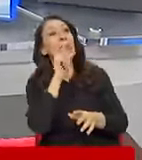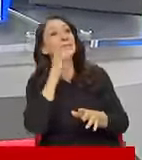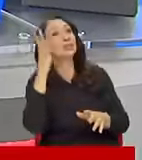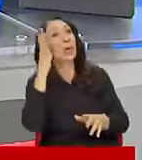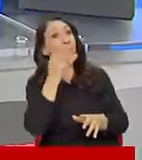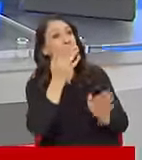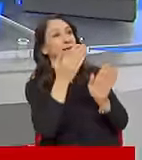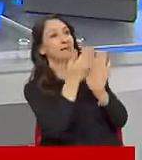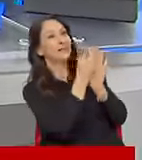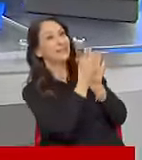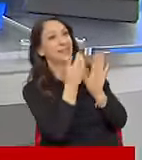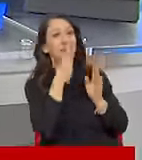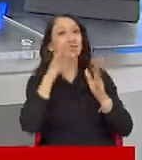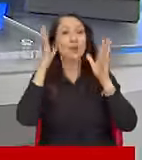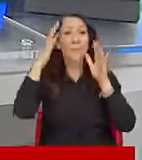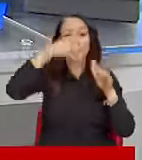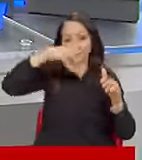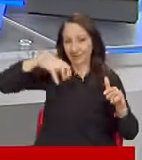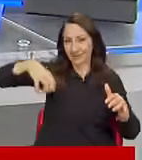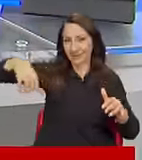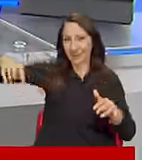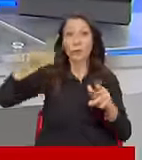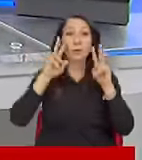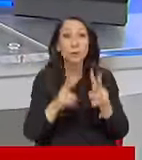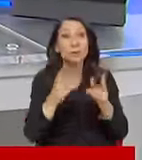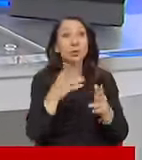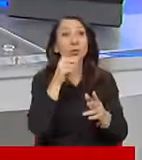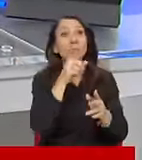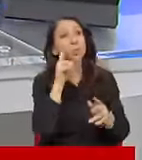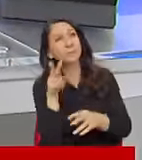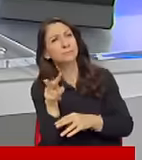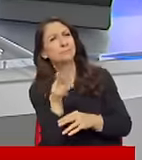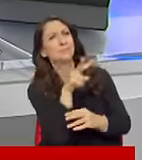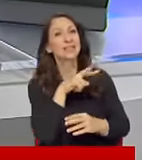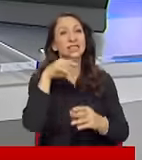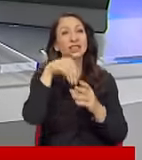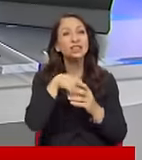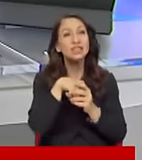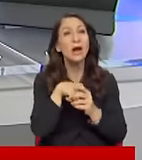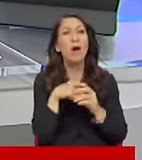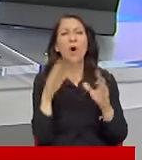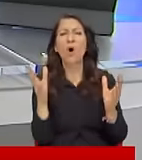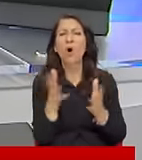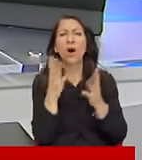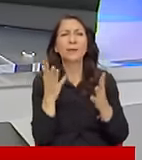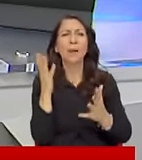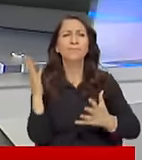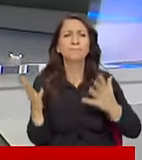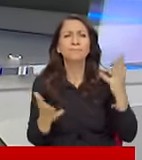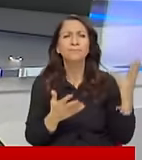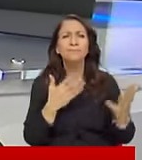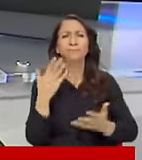Camii. Bu tarafa dönseniz diğer camileri görürsünüz. Şimdi şu silüetin bile içinde o kadar ihmal.